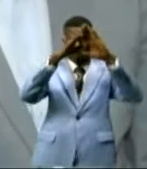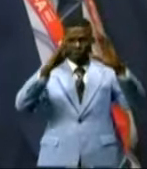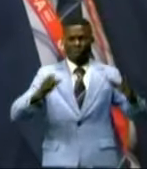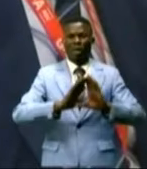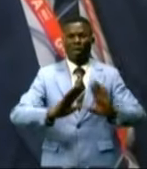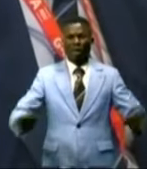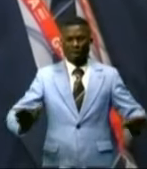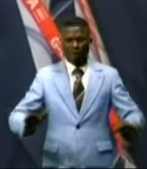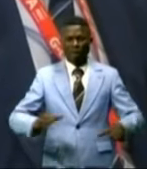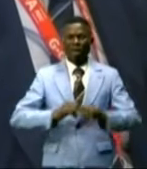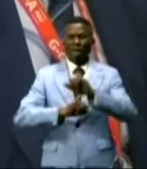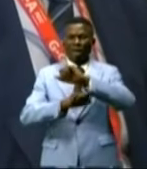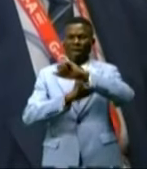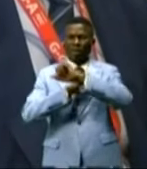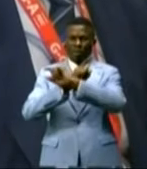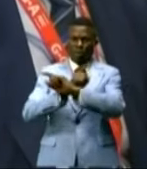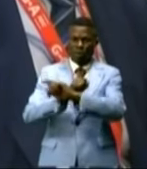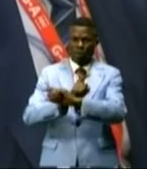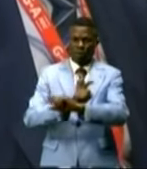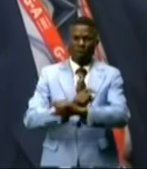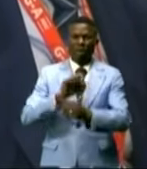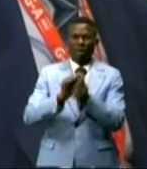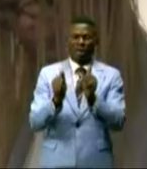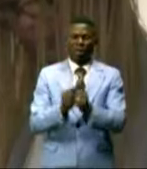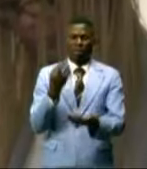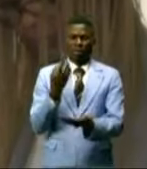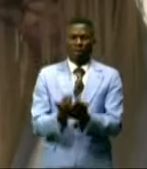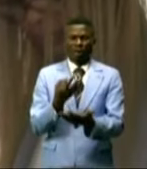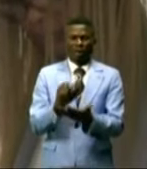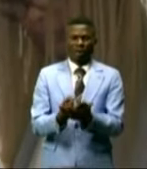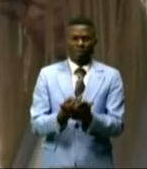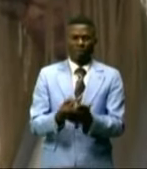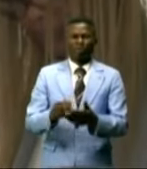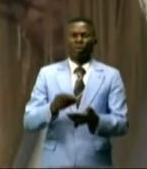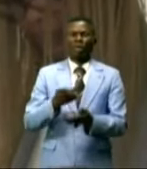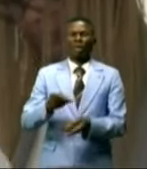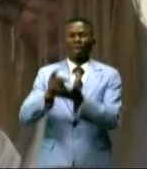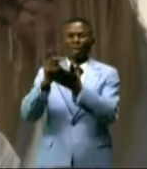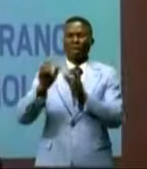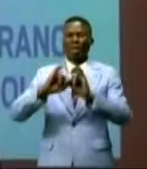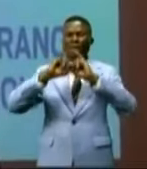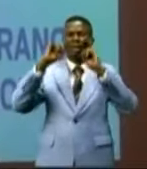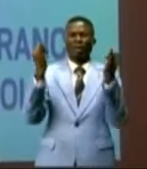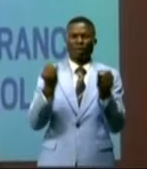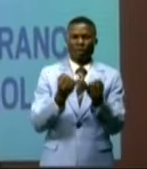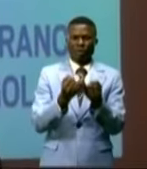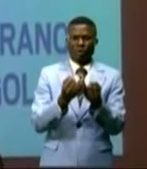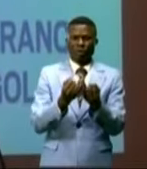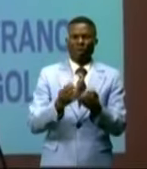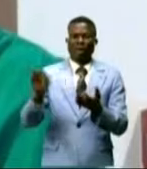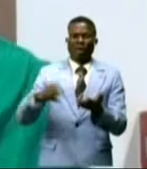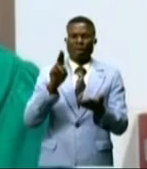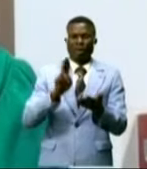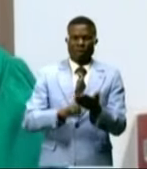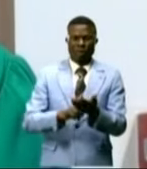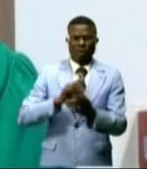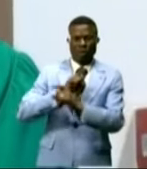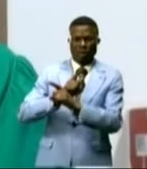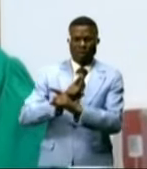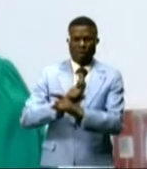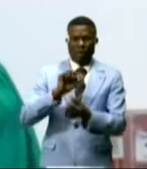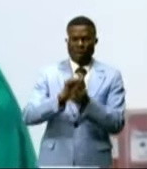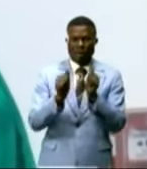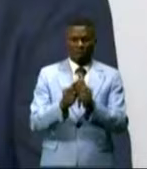les secteurs des finances avec les banques, les microfinances, les industries et les assurances. Dans ce café